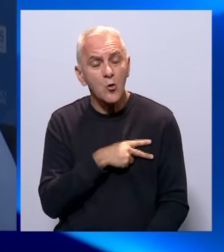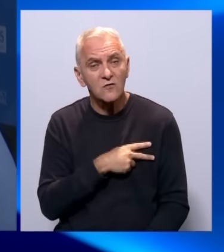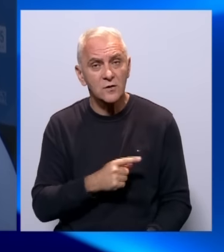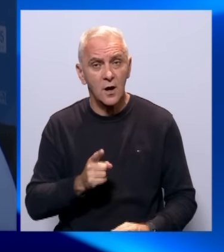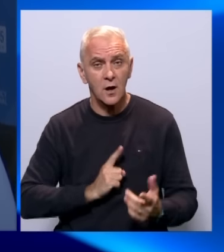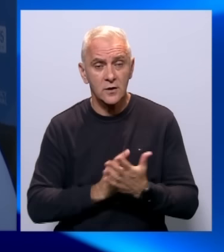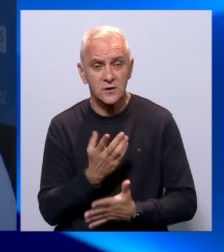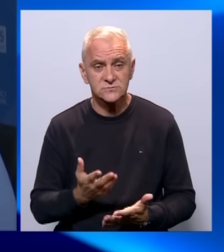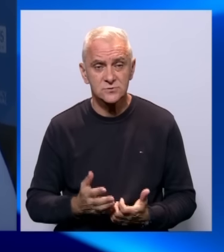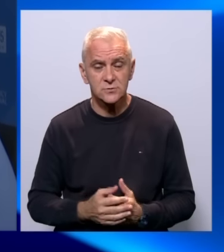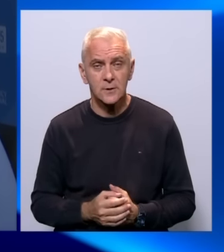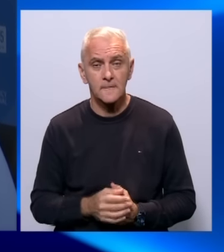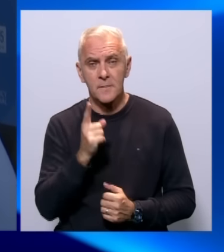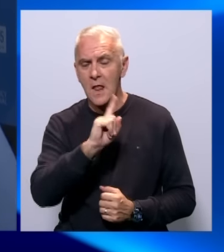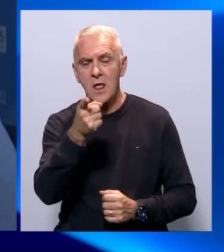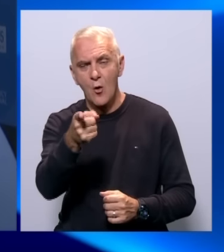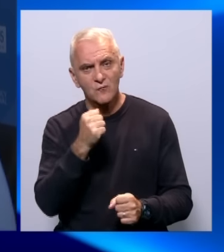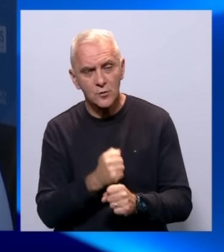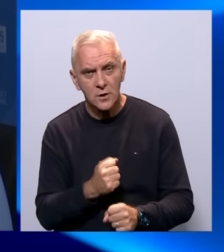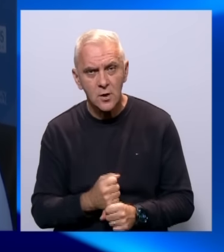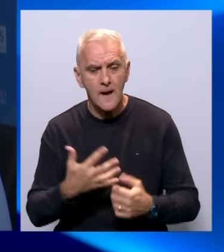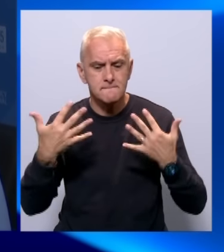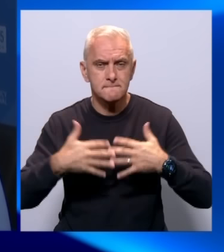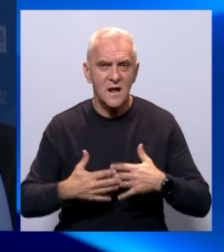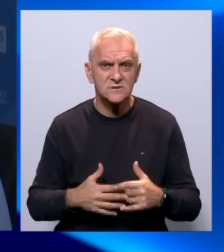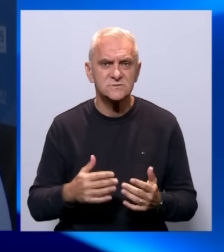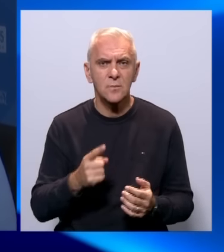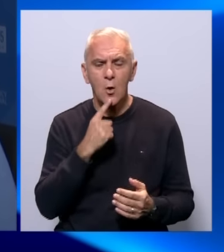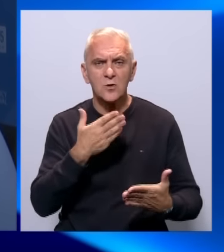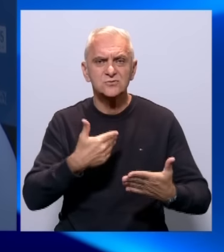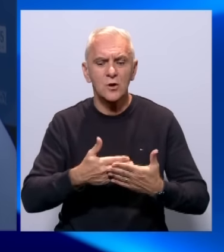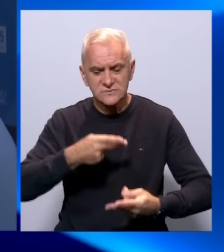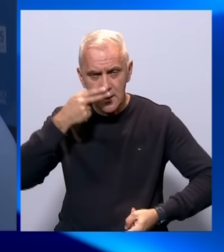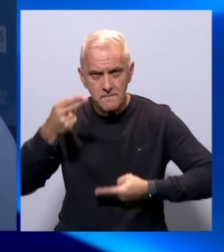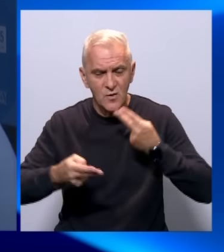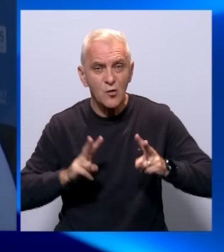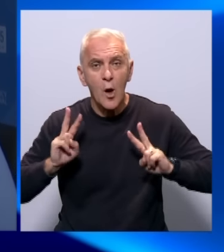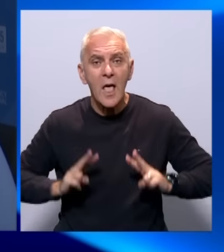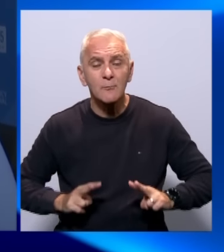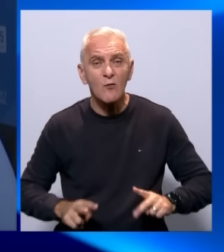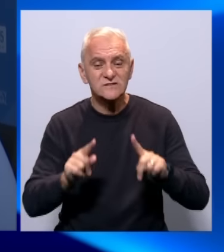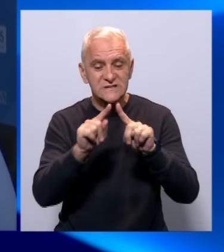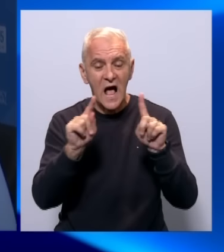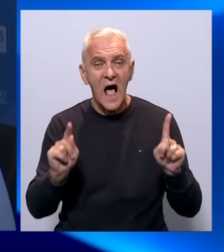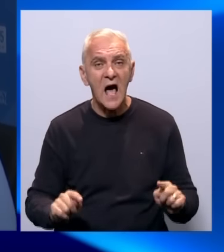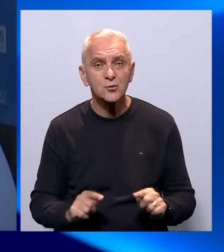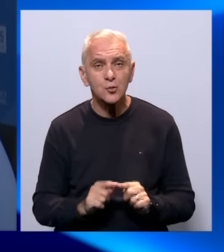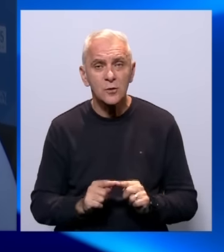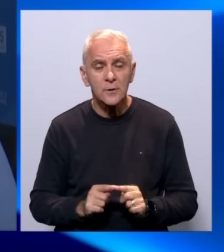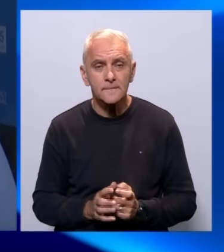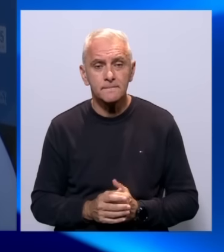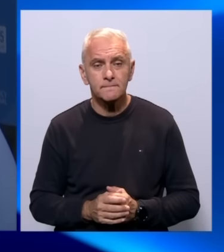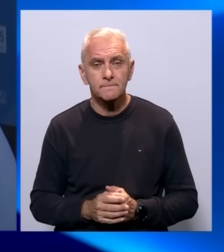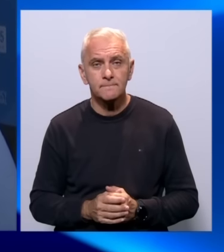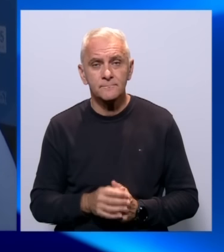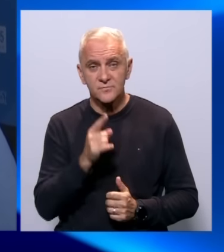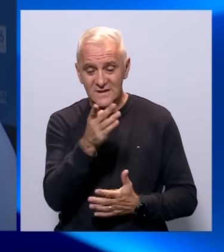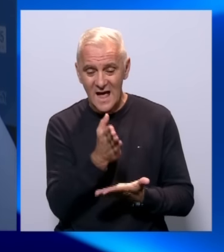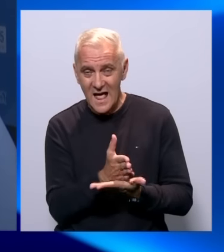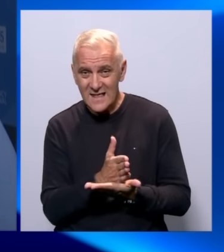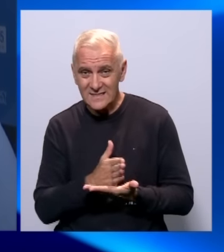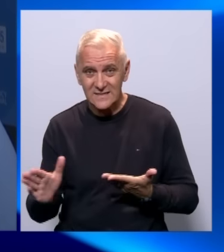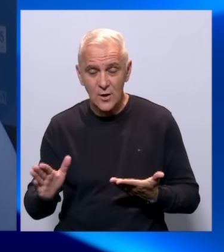Nije profunkcionisalo ni ovi mehanizmi koji se odnose na provjeru imovinskih kartona taj odjel